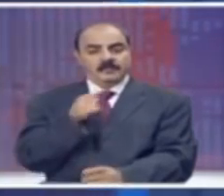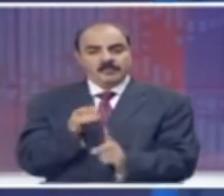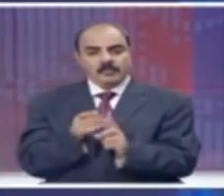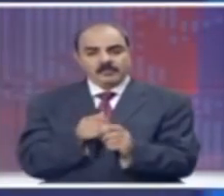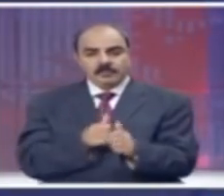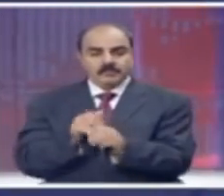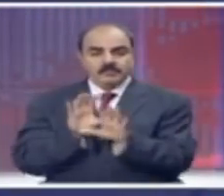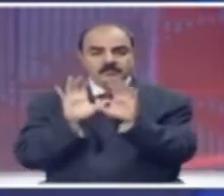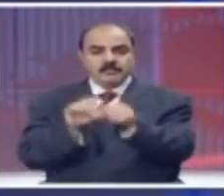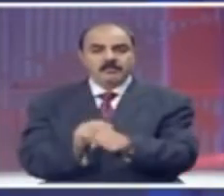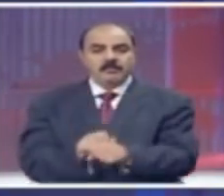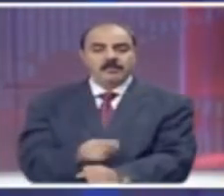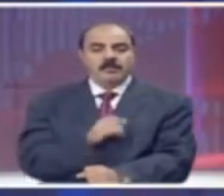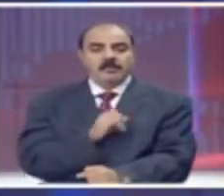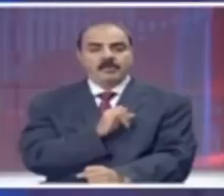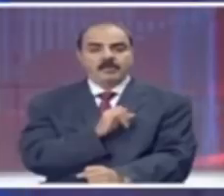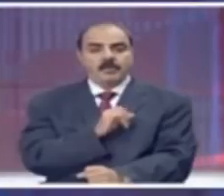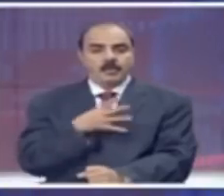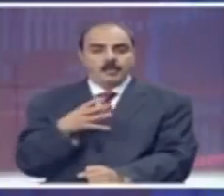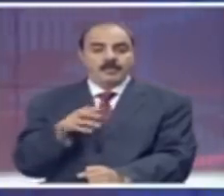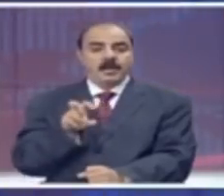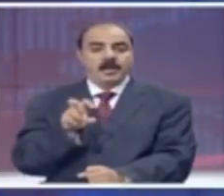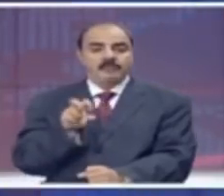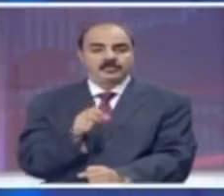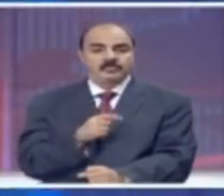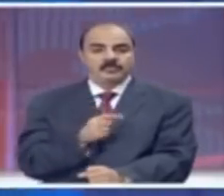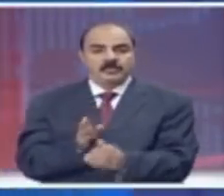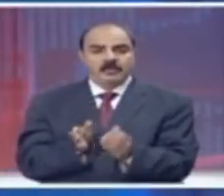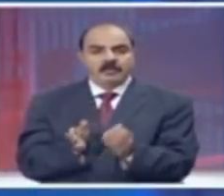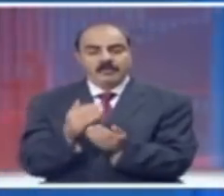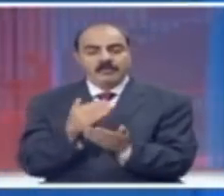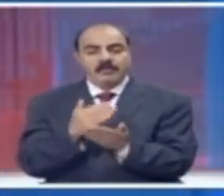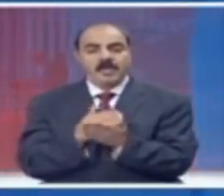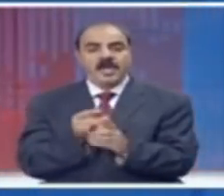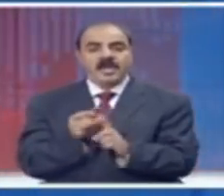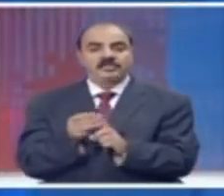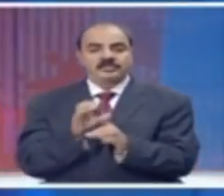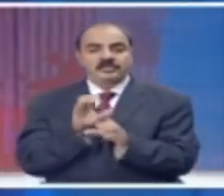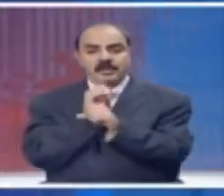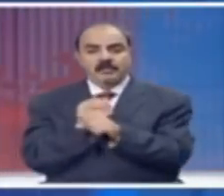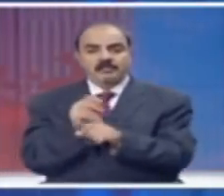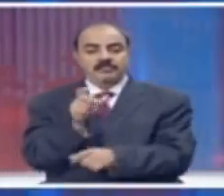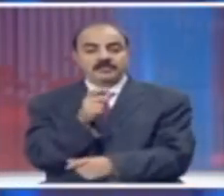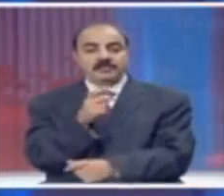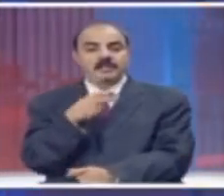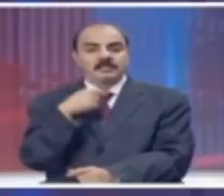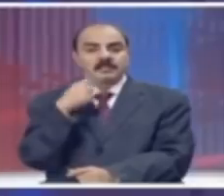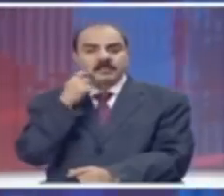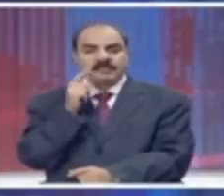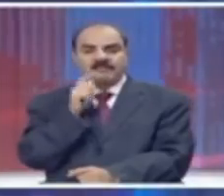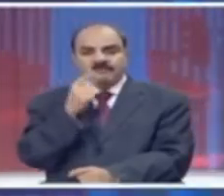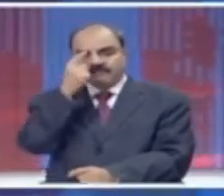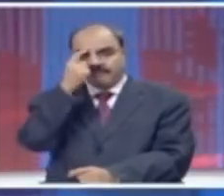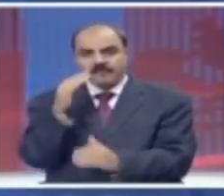تمكنت الإدارة العامة لمكافحة المخدرات من ضبط 425 تربة لمخدر الحشيش بحوزة